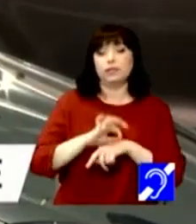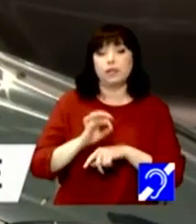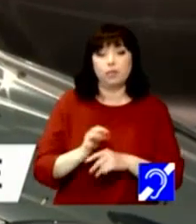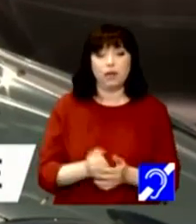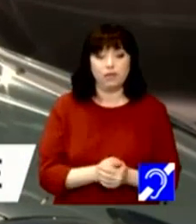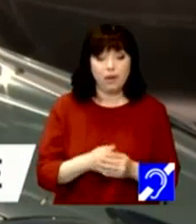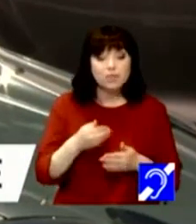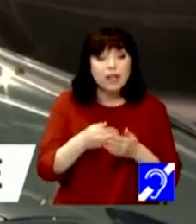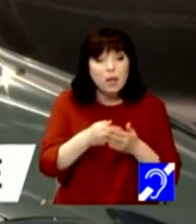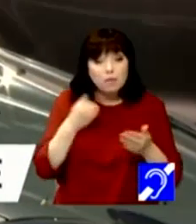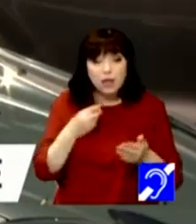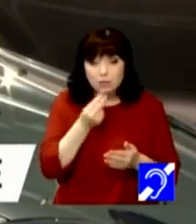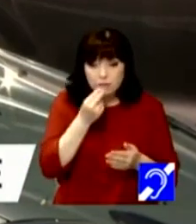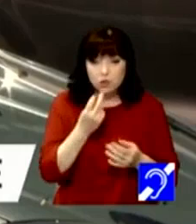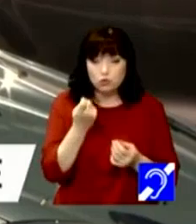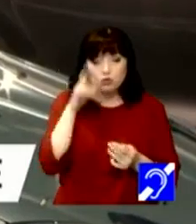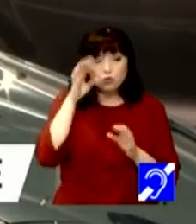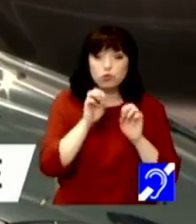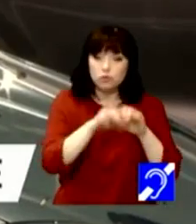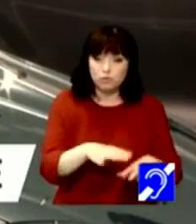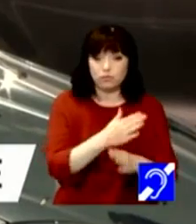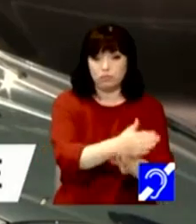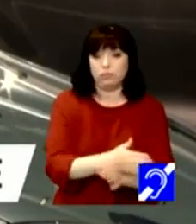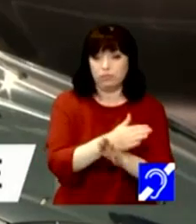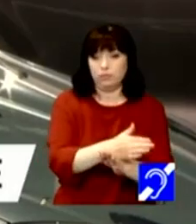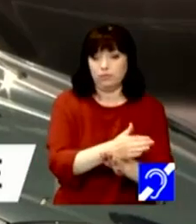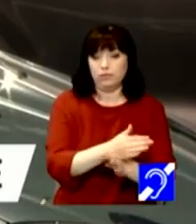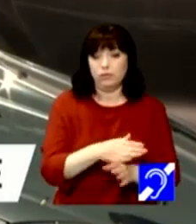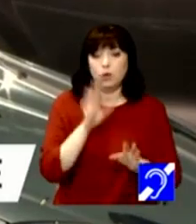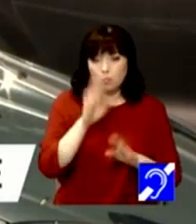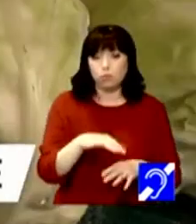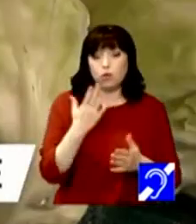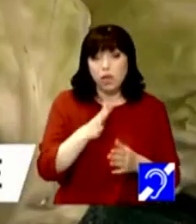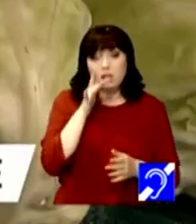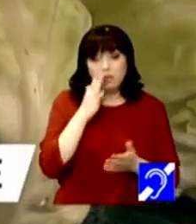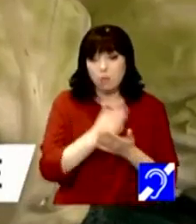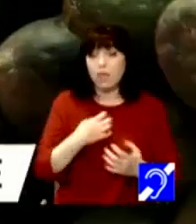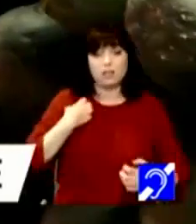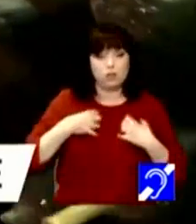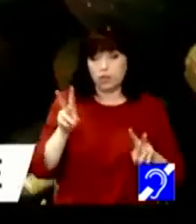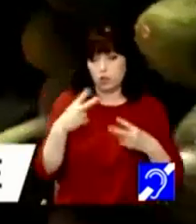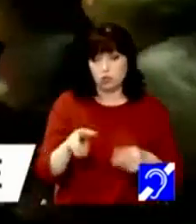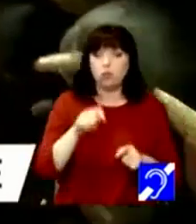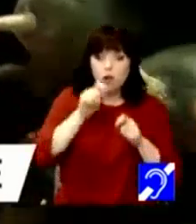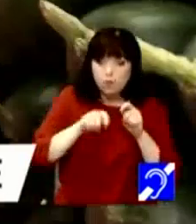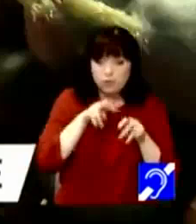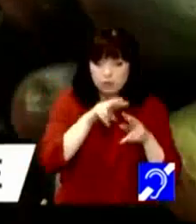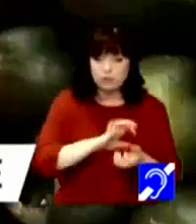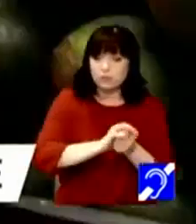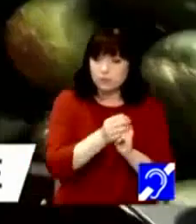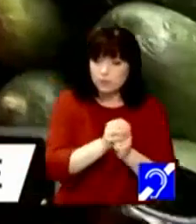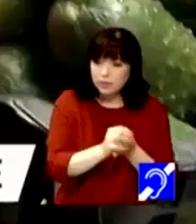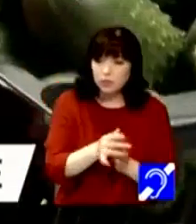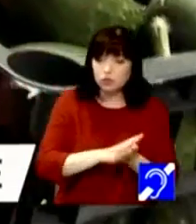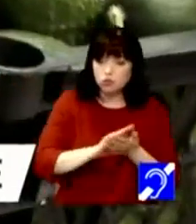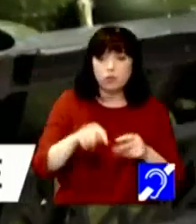de consum le pun și le țin puțin în apă, adică mai mult dacă am timp. Controlez situația, verific de